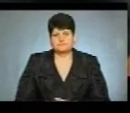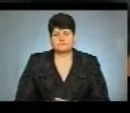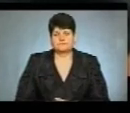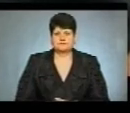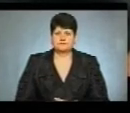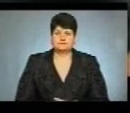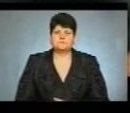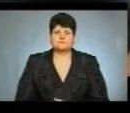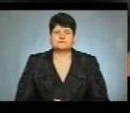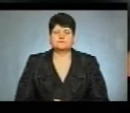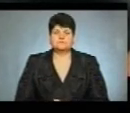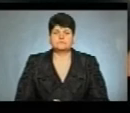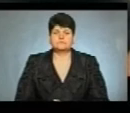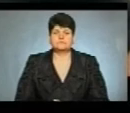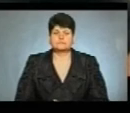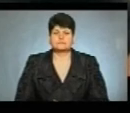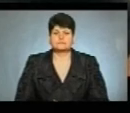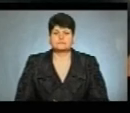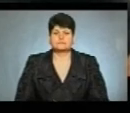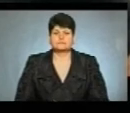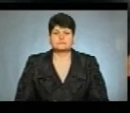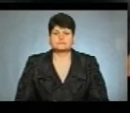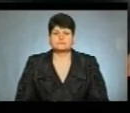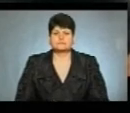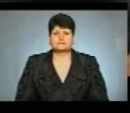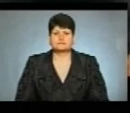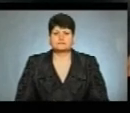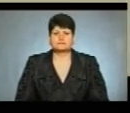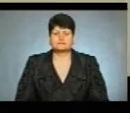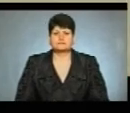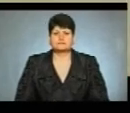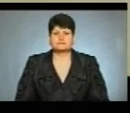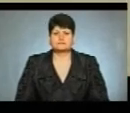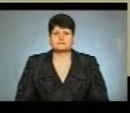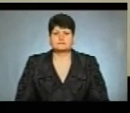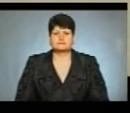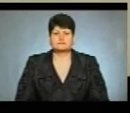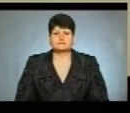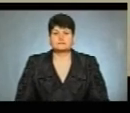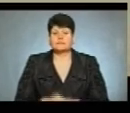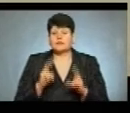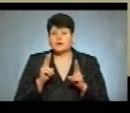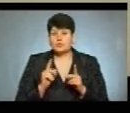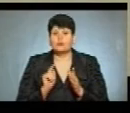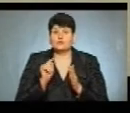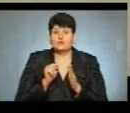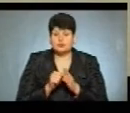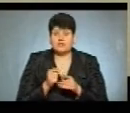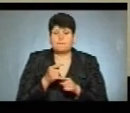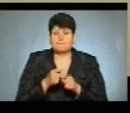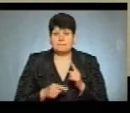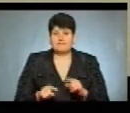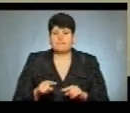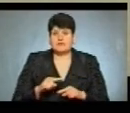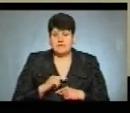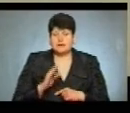їхнє превосходство сказалось, тому що, я думаю, що по грі. Хто вийде у півфінал студентського чемпіонату,